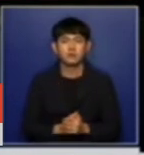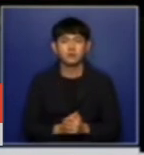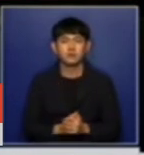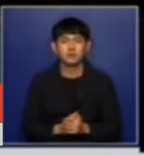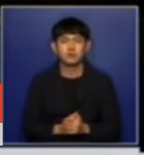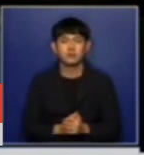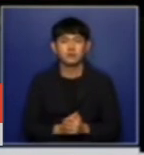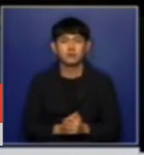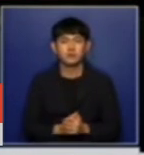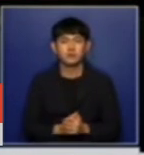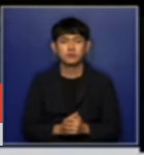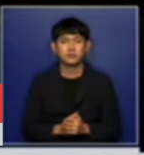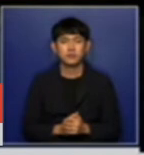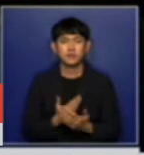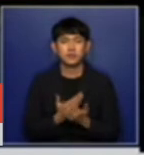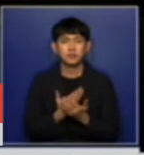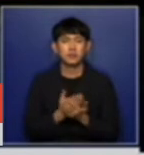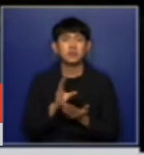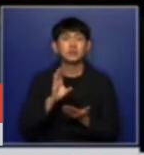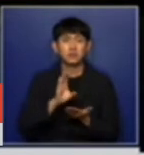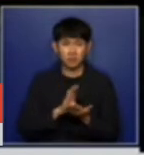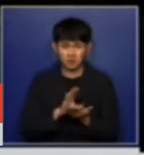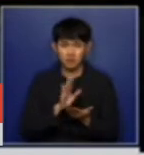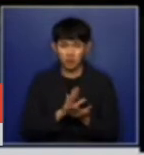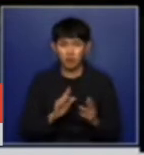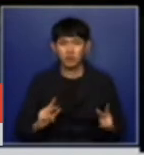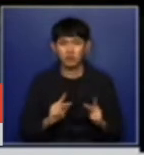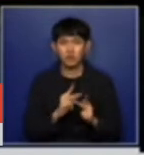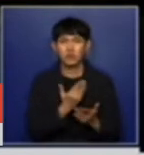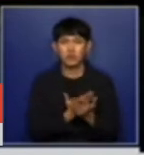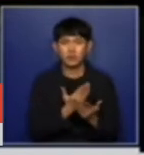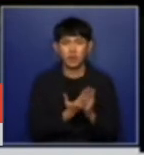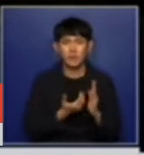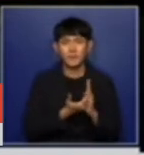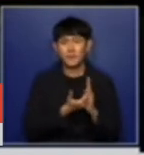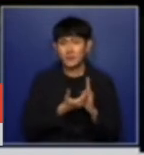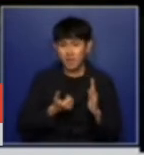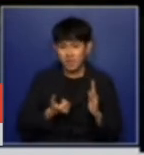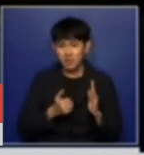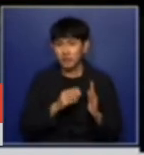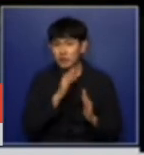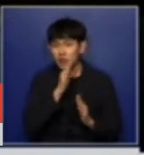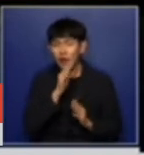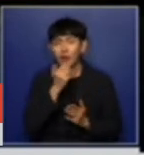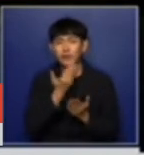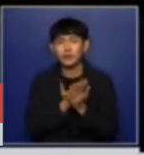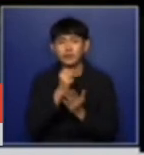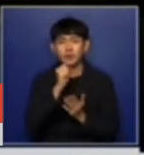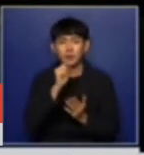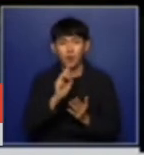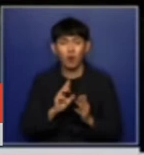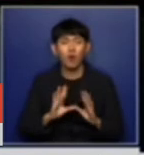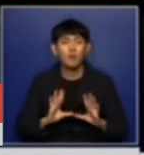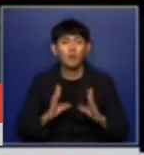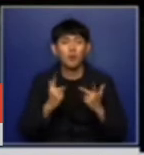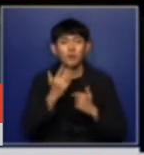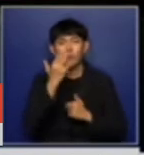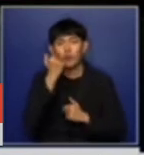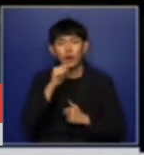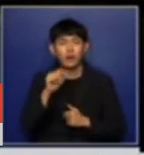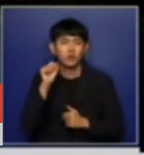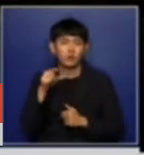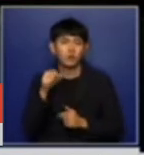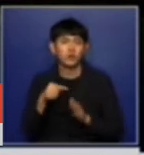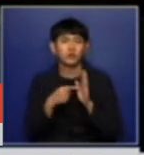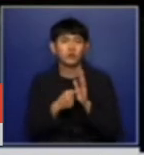เป็นกรณีที่เอาเงินคงคลังมาใช้กรณีที่เงินสำรองจ่ายมันหมดเพื่อสิ่งที่จำเป็นเร่งด่วนเช่นโ